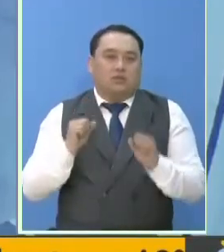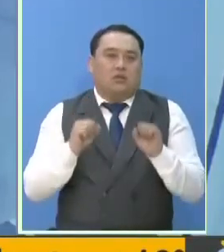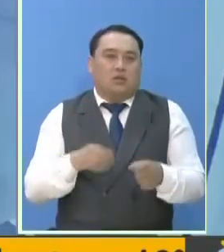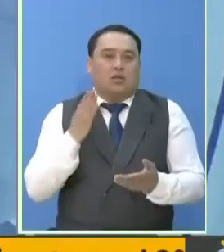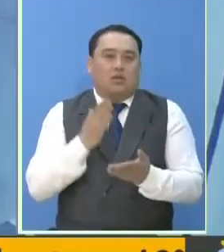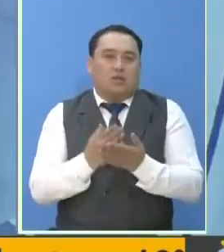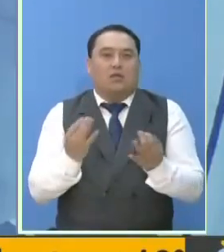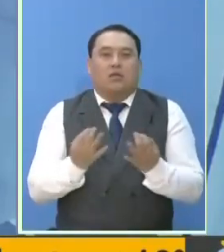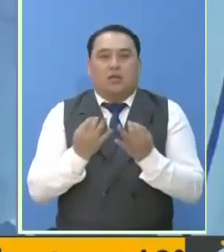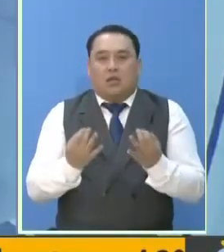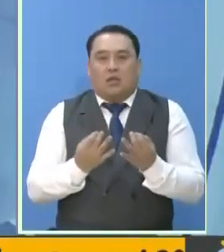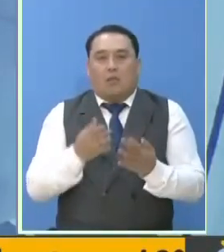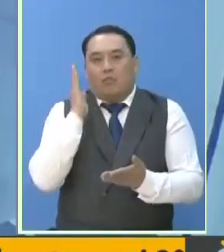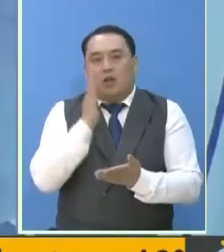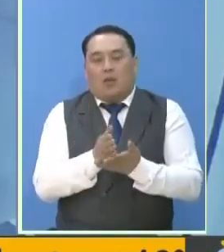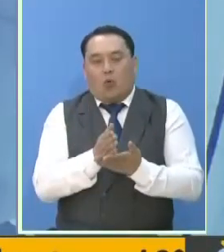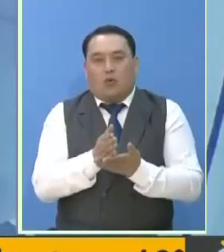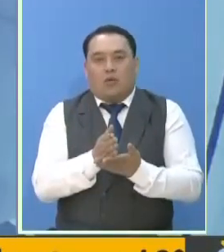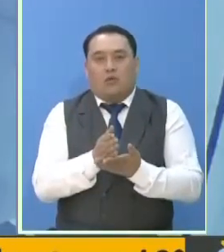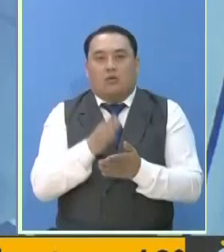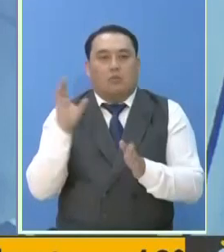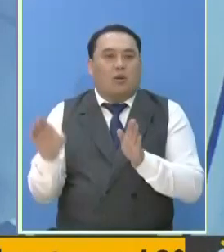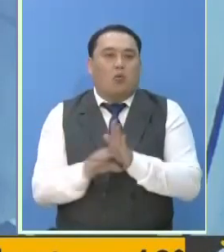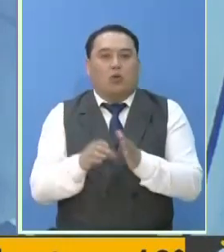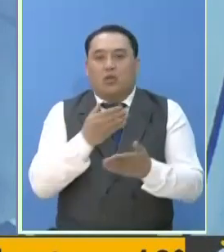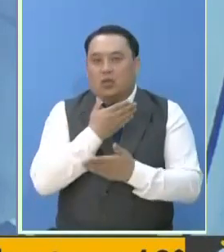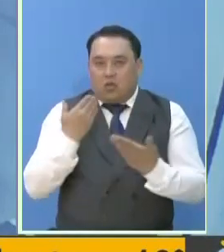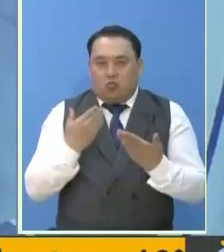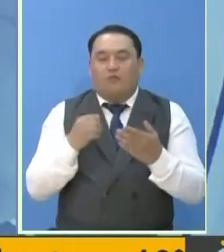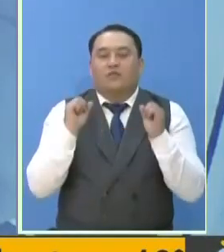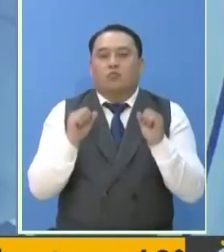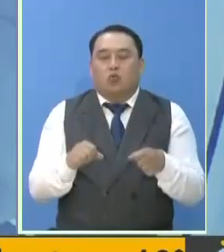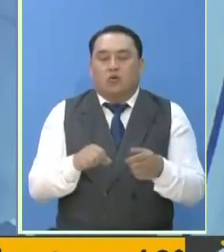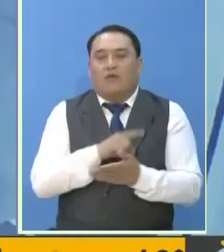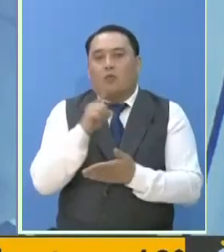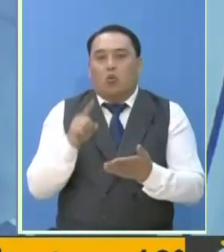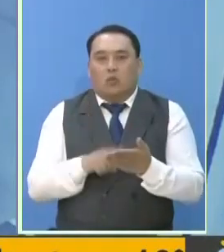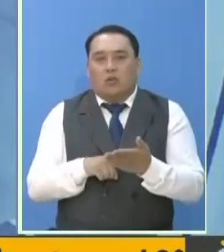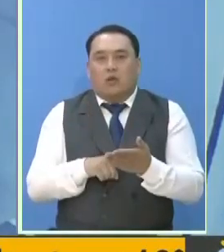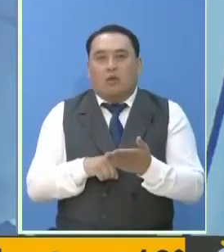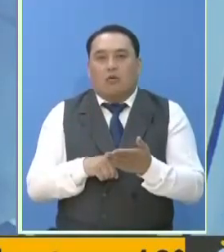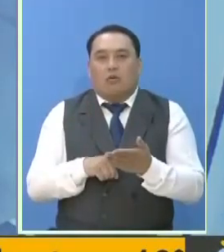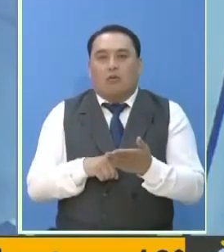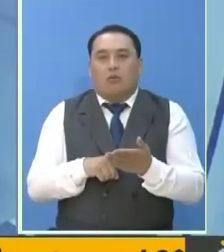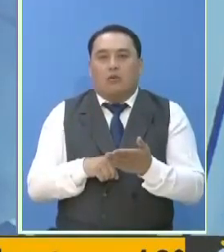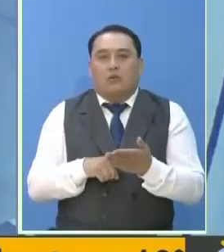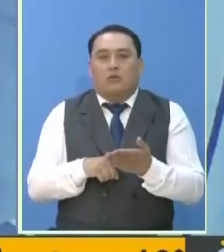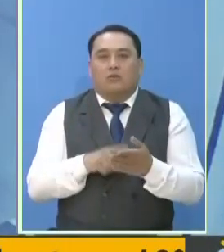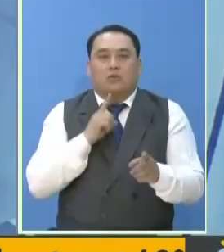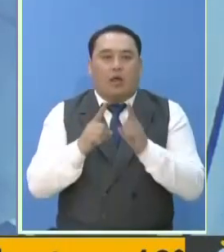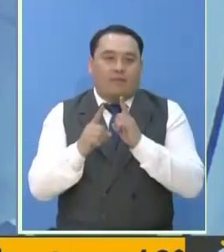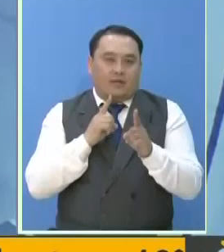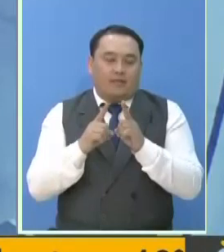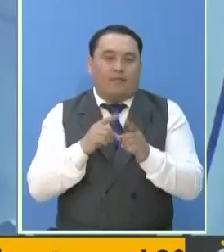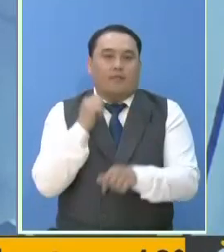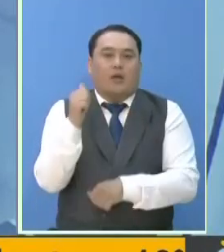присутствует. Вообще мы говорим про прямое подчинение. Тут прямого подчинения нету. Тем не менее, вопрос, так как принял резонанс наоборот, мы на ближайшем заседании Совета по этике